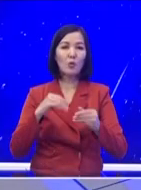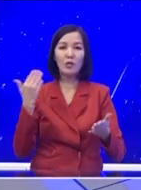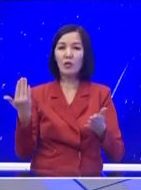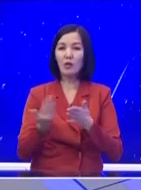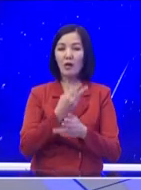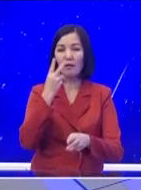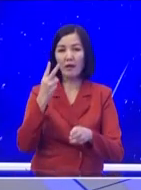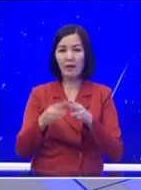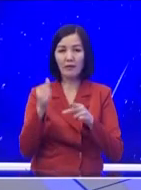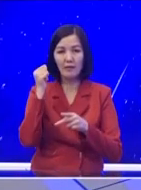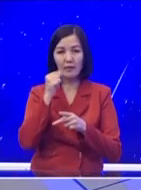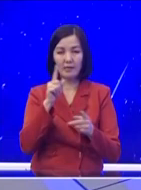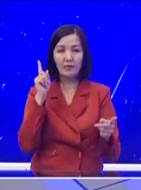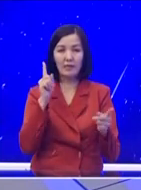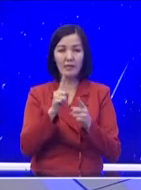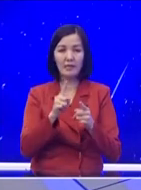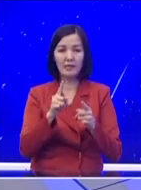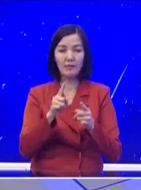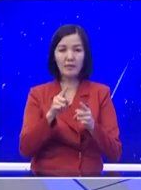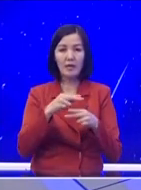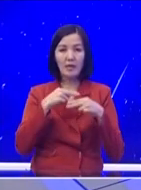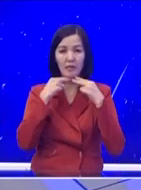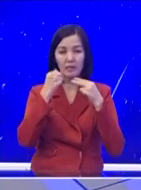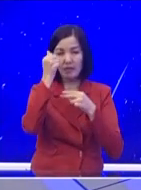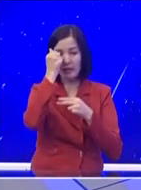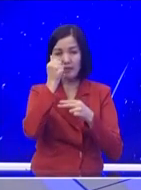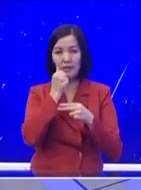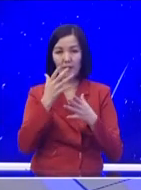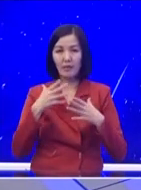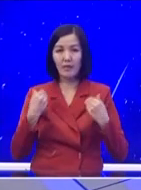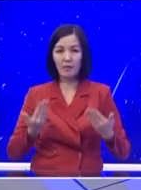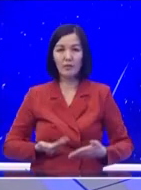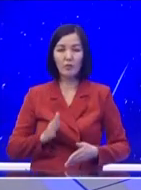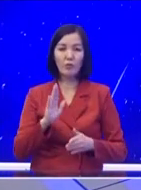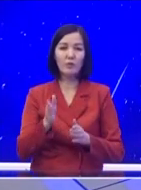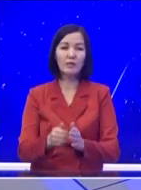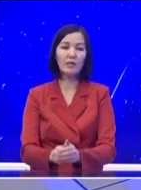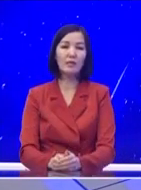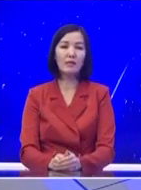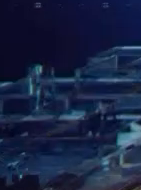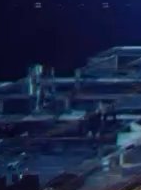Қадірменді қауым, бүгінгі айтар ақпарат осы. Сөздеріңізбен ертең эфирде қауышамыз. Аман сау болыңыздар.